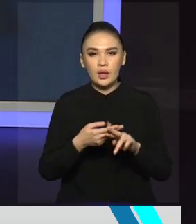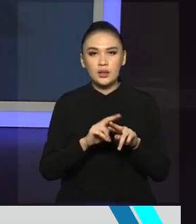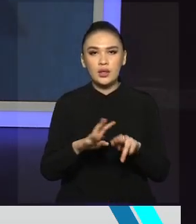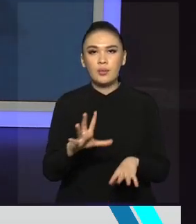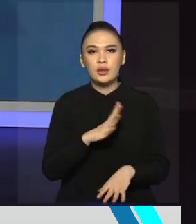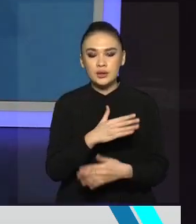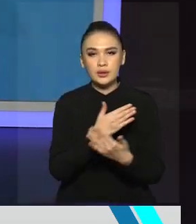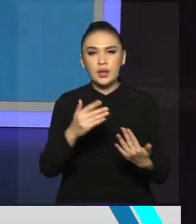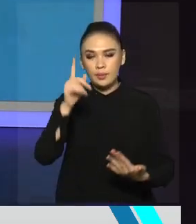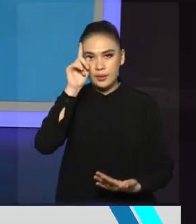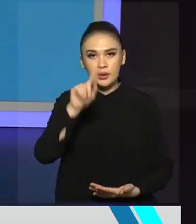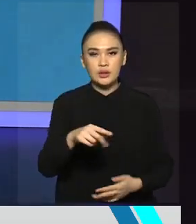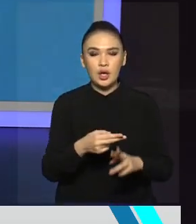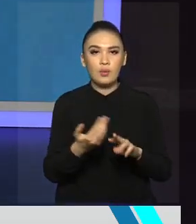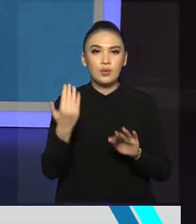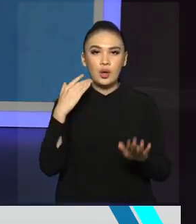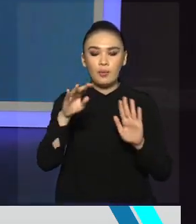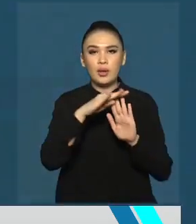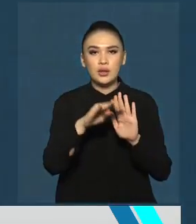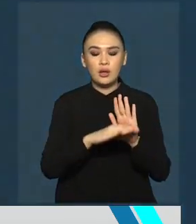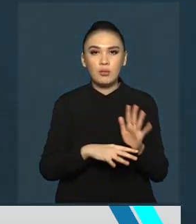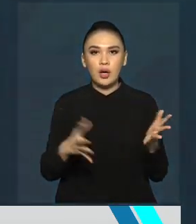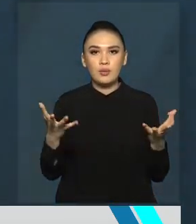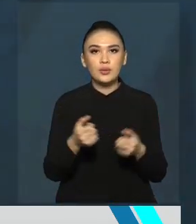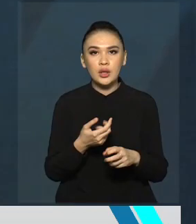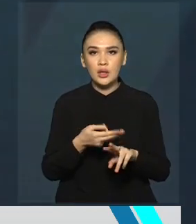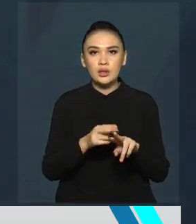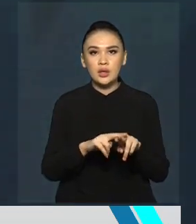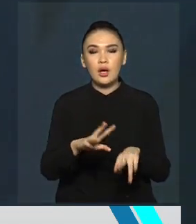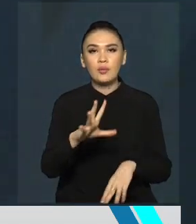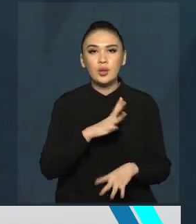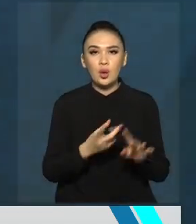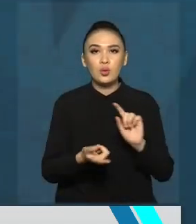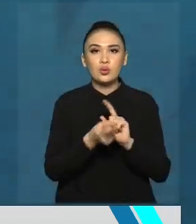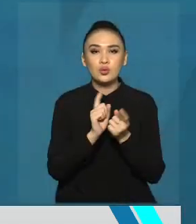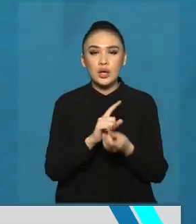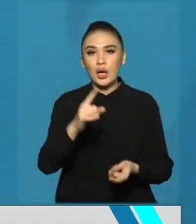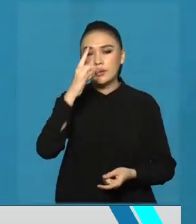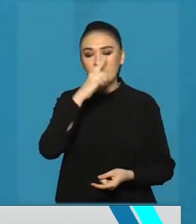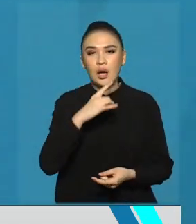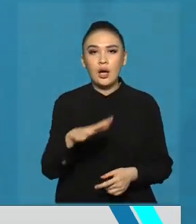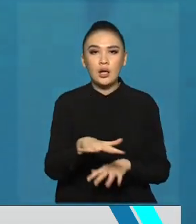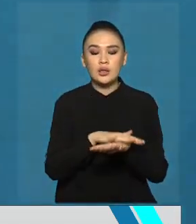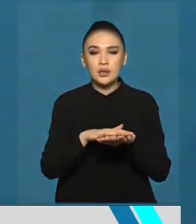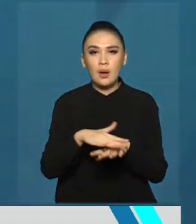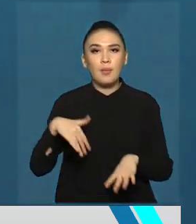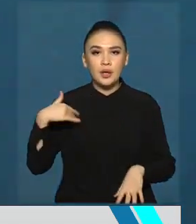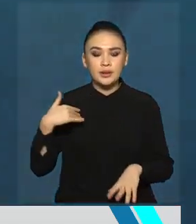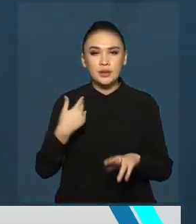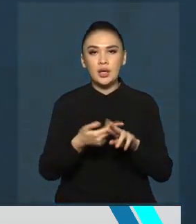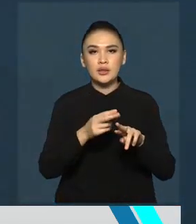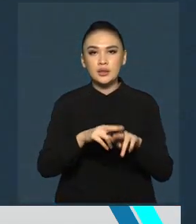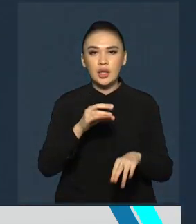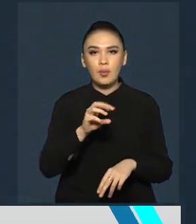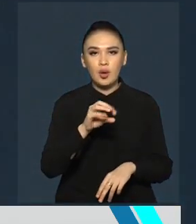өздеріңіз білесіздер, бұрынғы бағдарлама қабылданғалы тәуелсіздік алған демографиялық жағдай өзгерді қазақ халқының пайдасына. Соған байланысты, сол